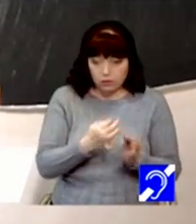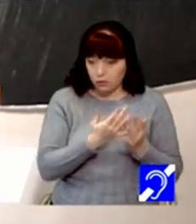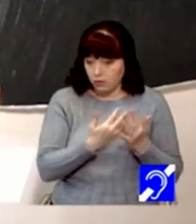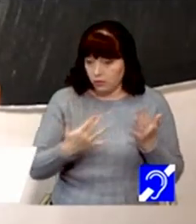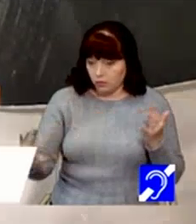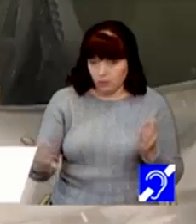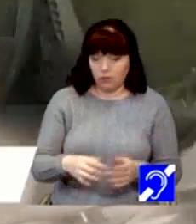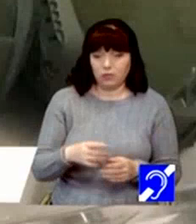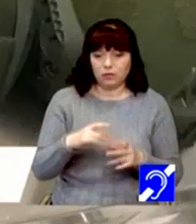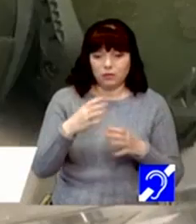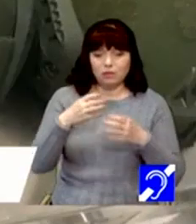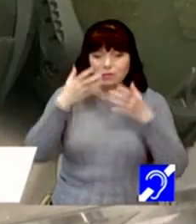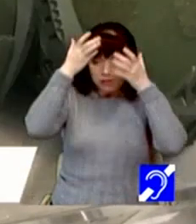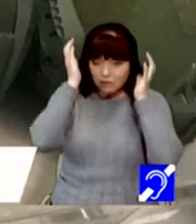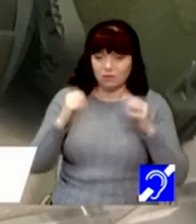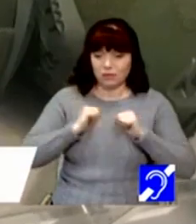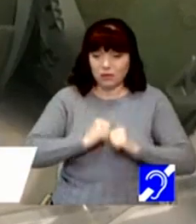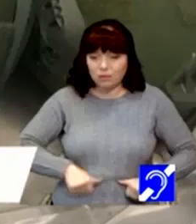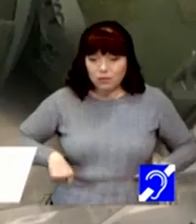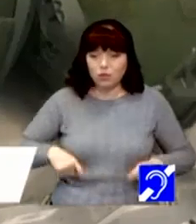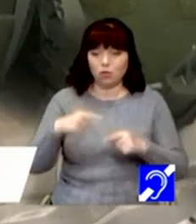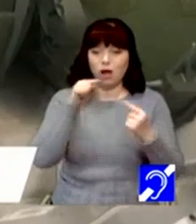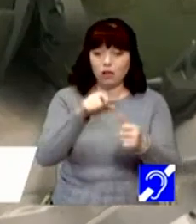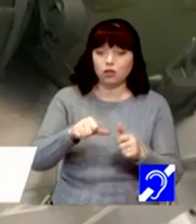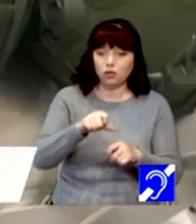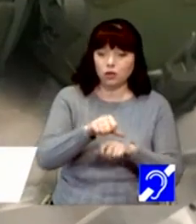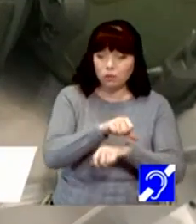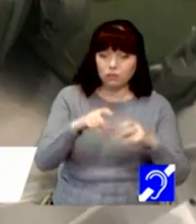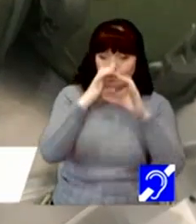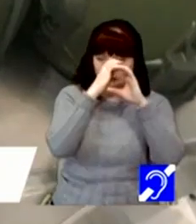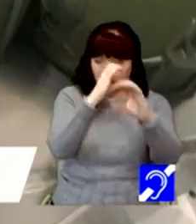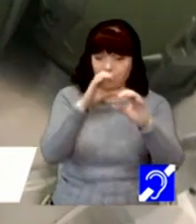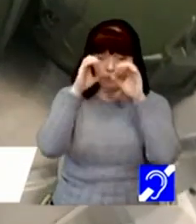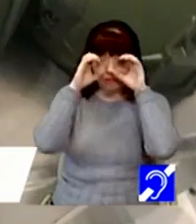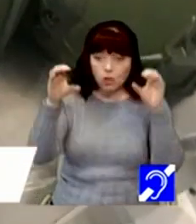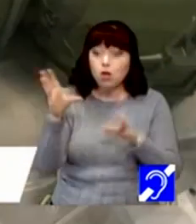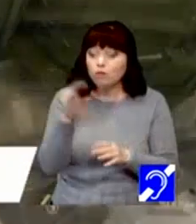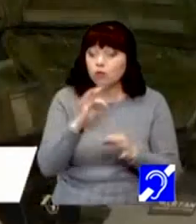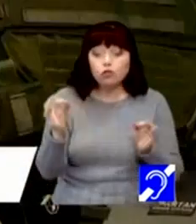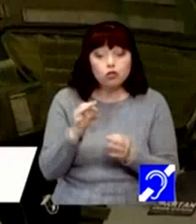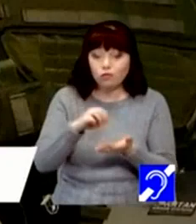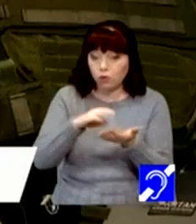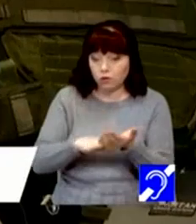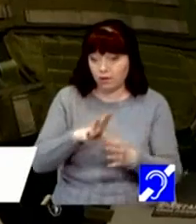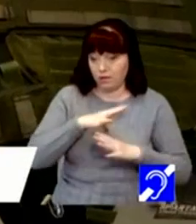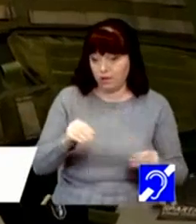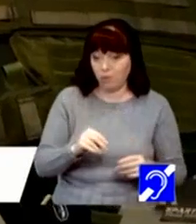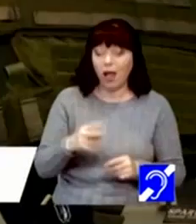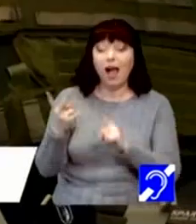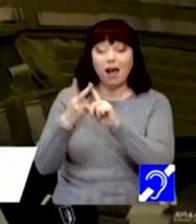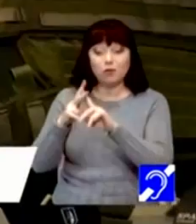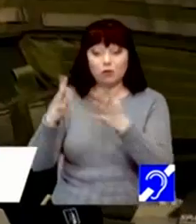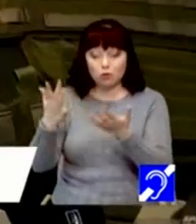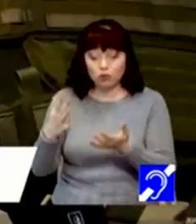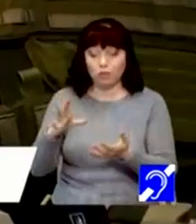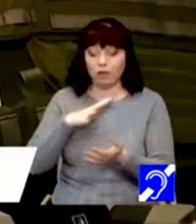și câștiga antiglonț lunete și binocluri accesorii pentru arme toate nedeclarate în jur de al doilea caz vameși de la leușeni